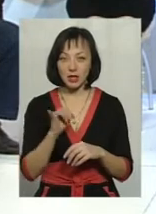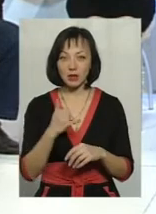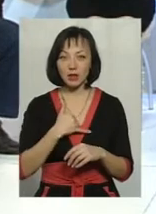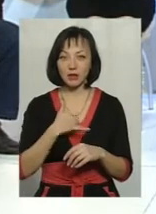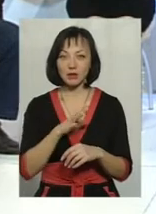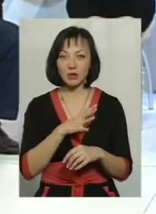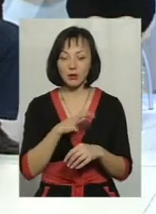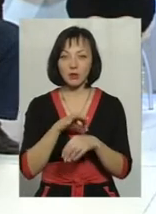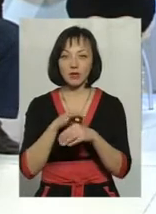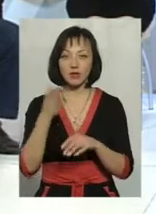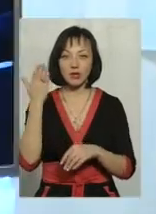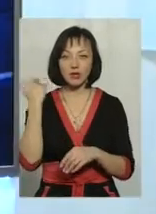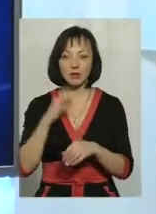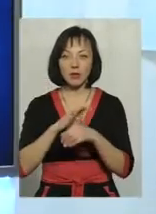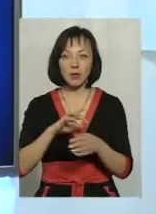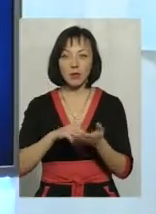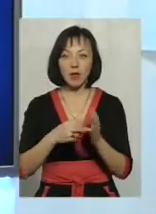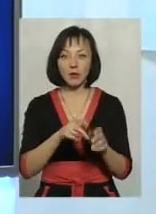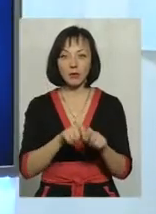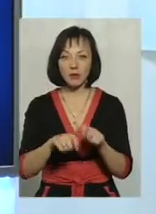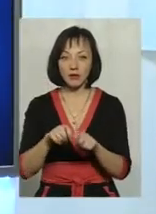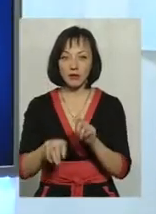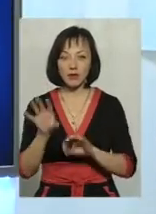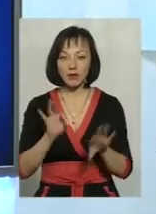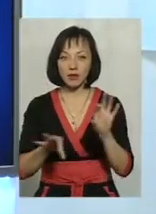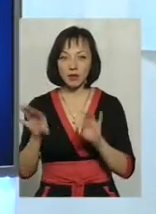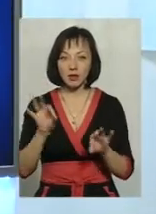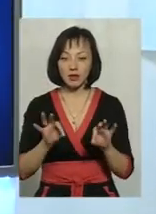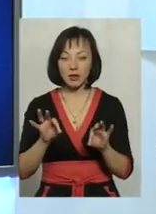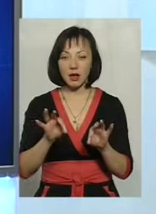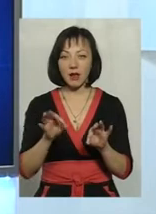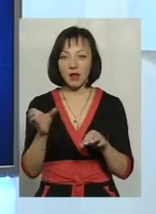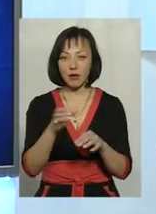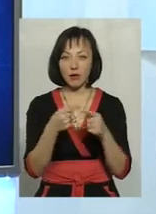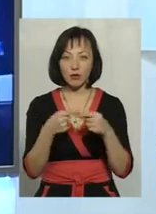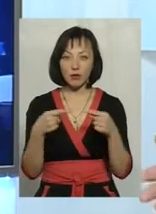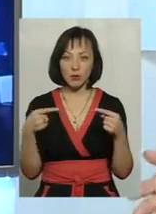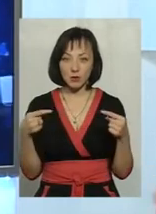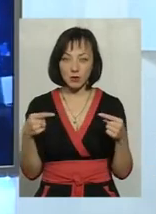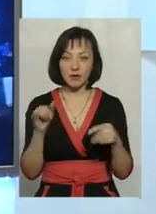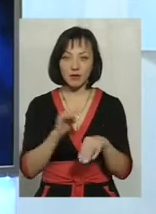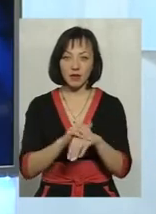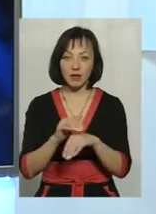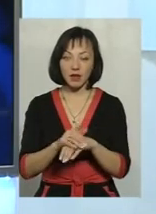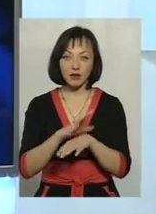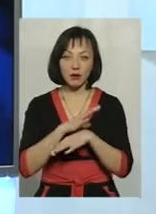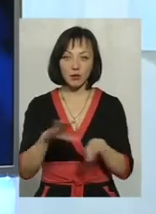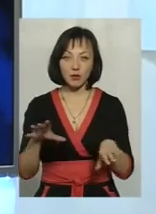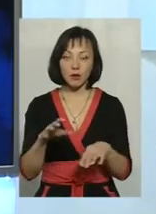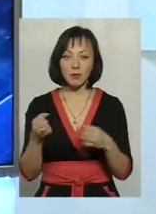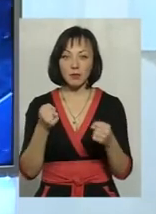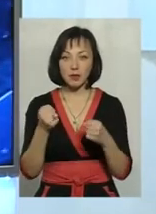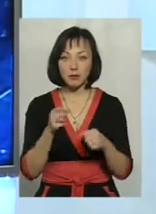були проводились, коли ми раніше проводили планові перевірки, відбиралися зразки алкогольної продукції, і виявлялося, що не було тої